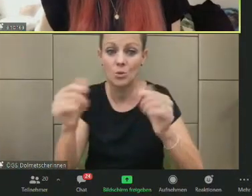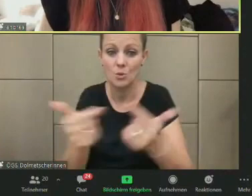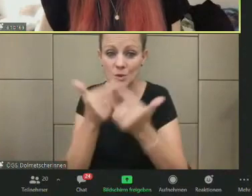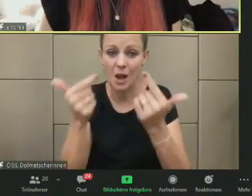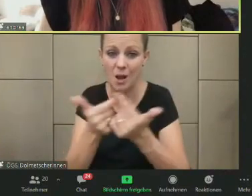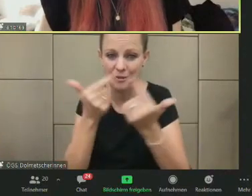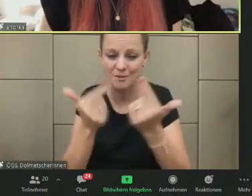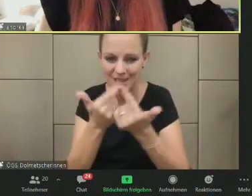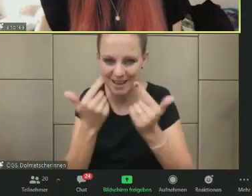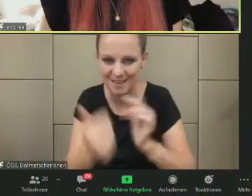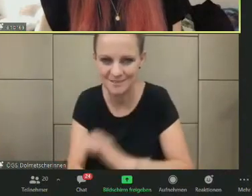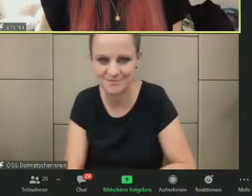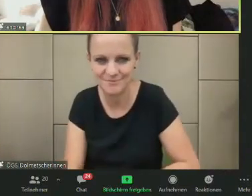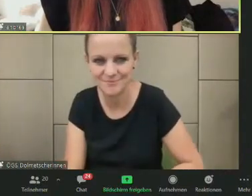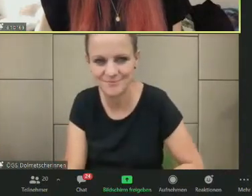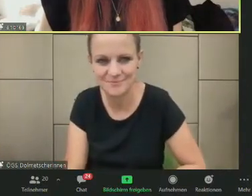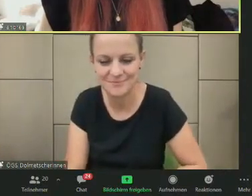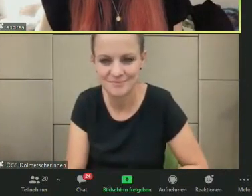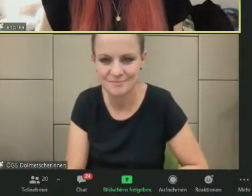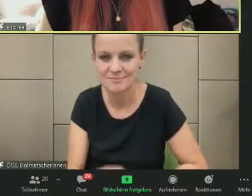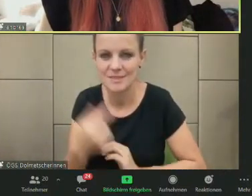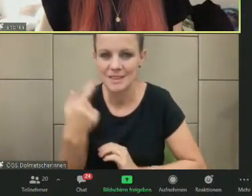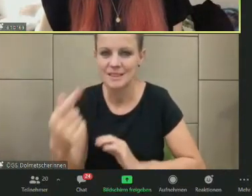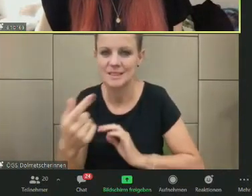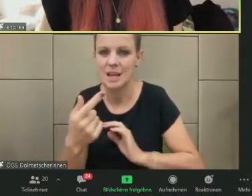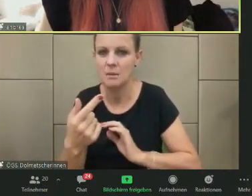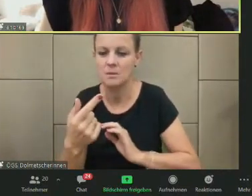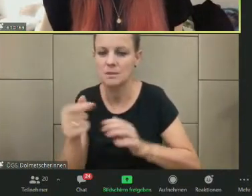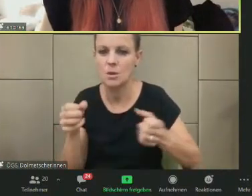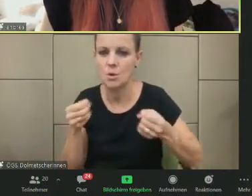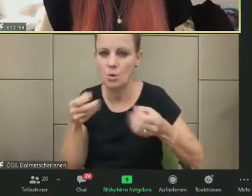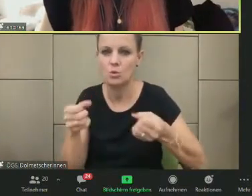man sieht es gleich, er benutzt selber einen Rollstuhl.